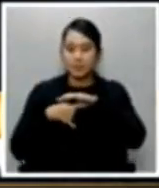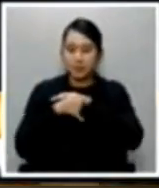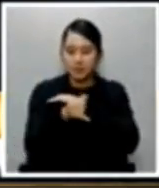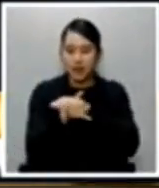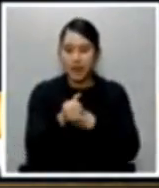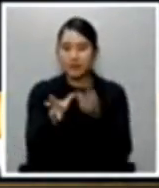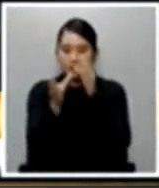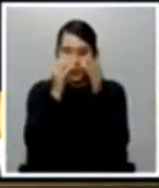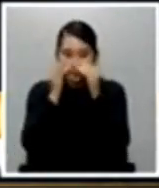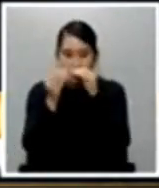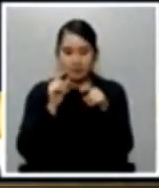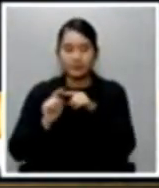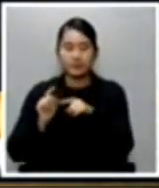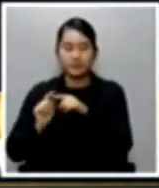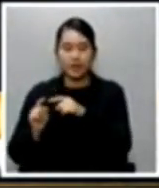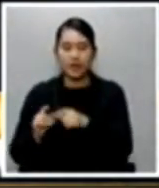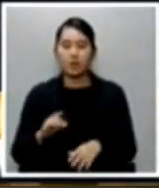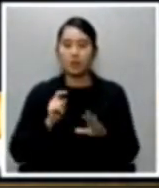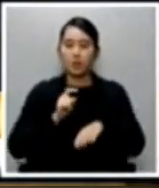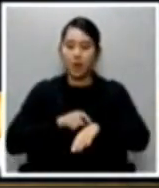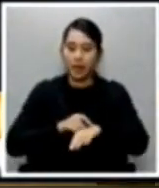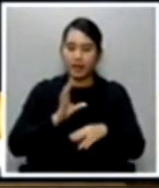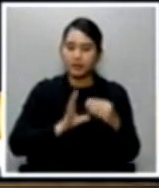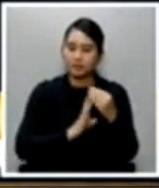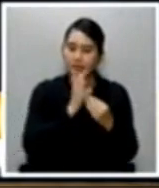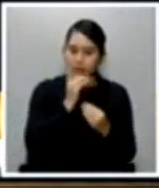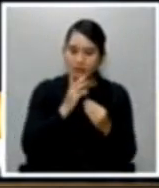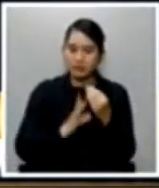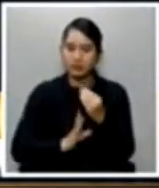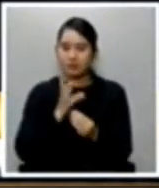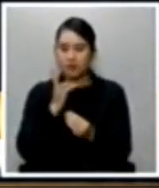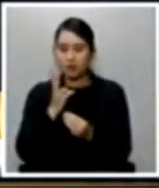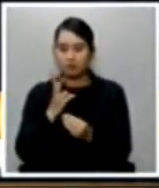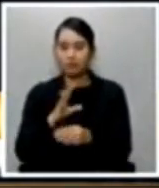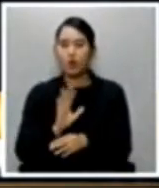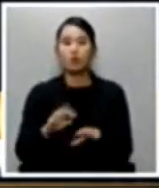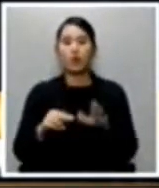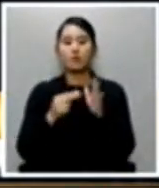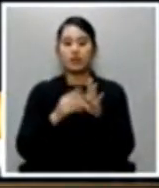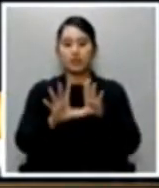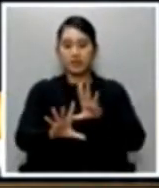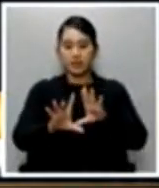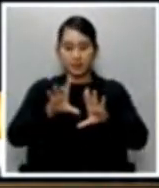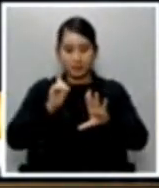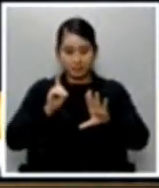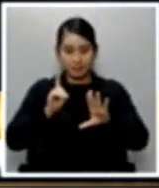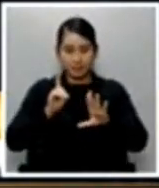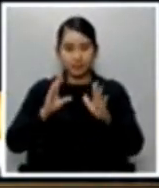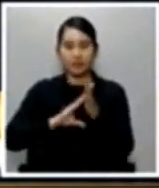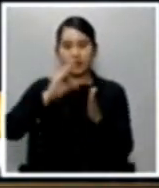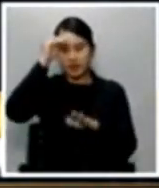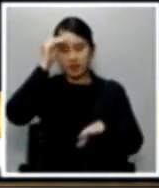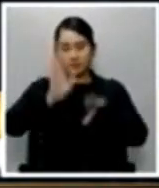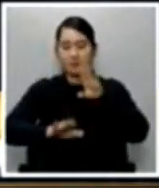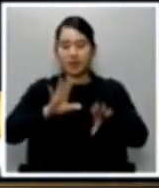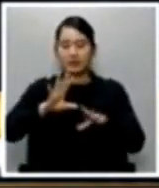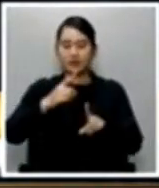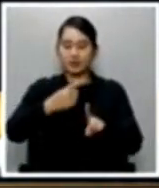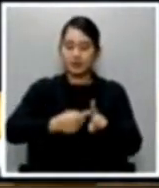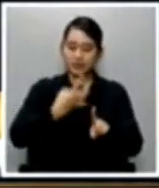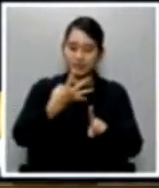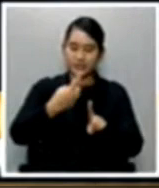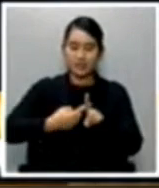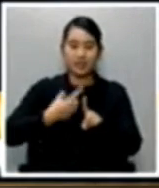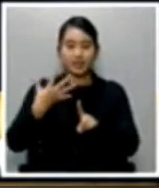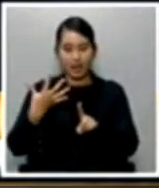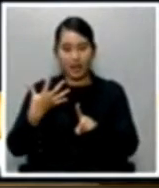อยู่กับชนบทหรืออะไรเพียงแค่เวลา1อาทิตย์2อาทิตย์นั้นเราให้เวลา1เทอมเลยนะครับก็เป็นเวลาประมาณ 4-5 เดือน